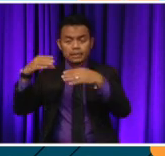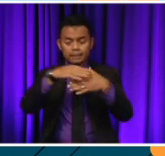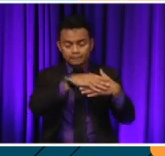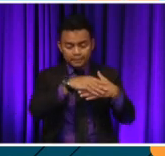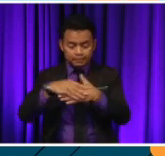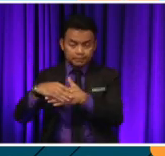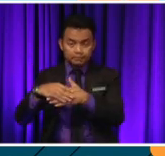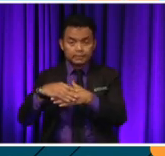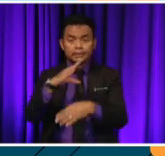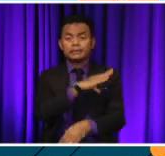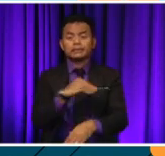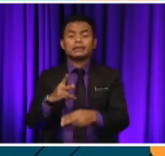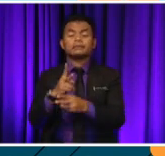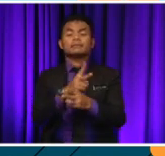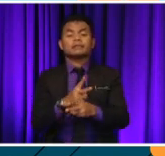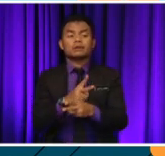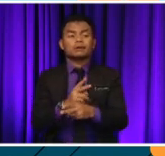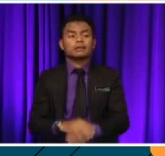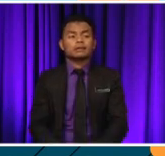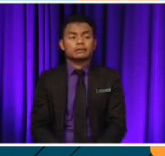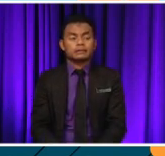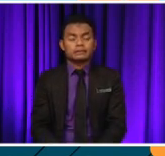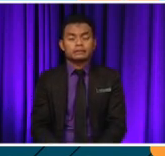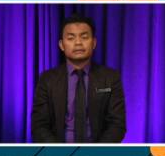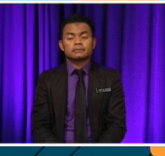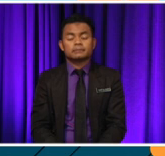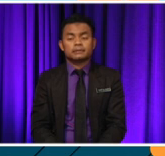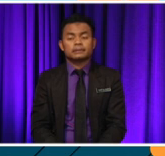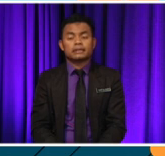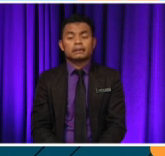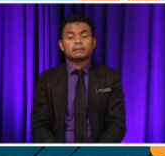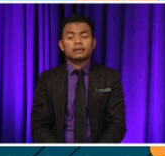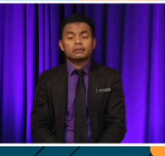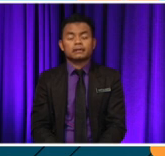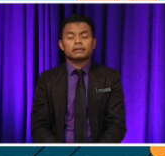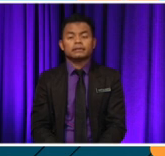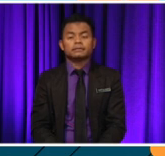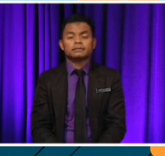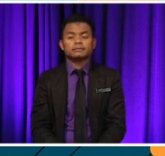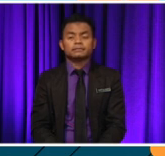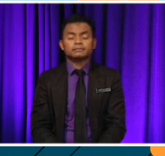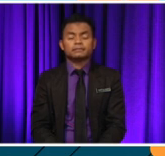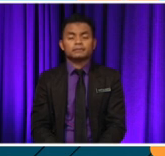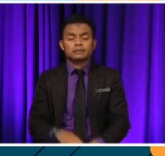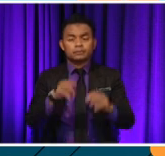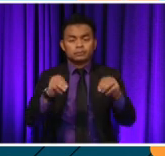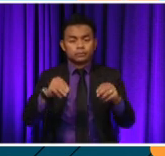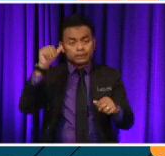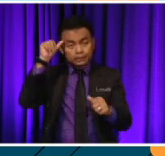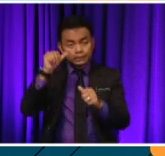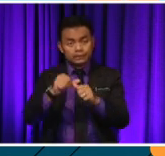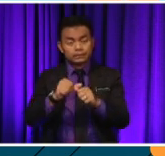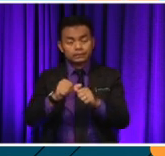apa merancang mengorganisasi memimpin dan mengawal Ingatlah Oke